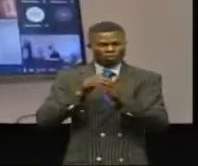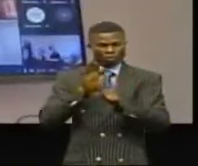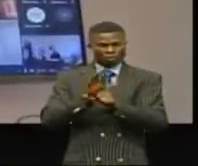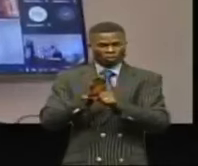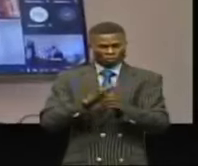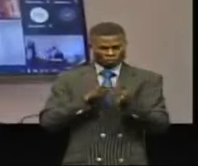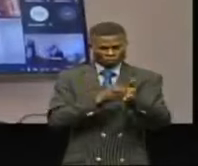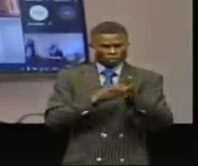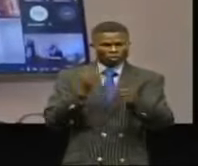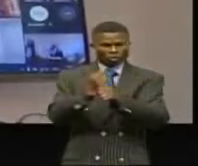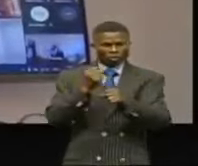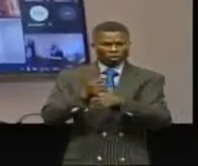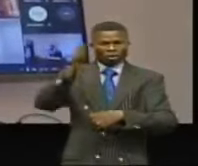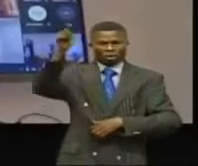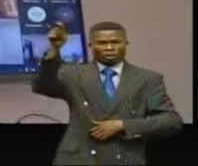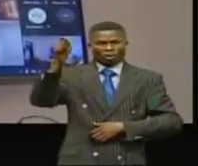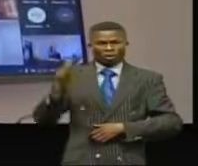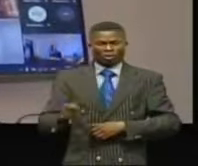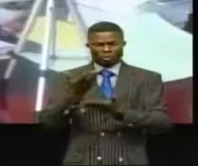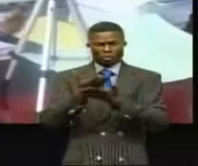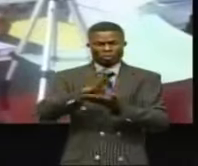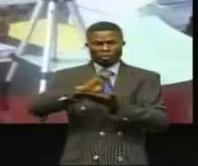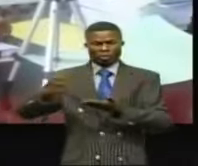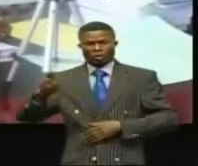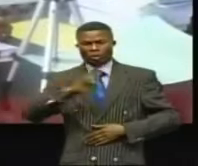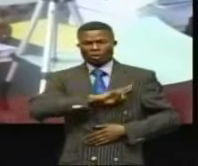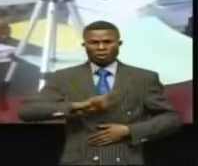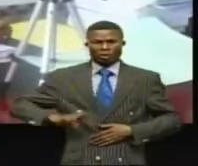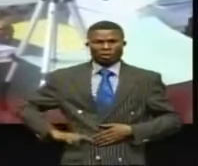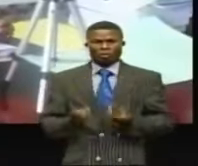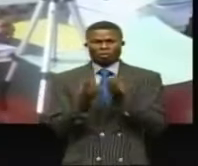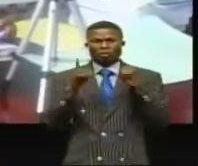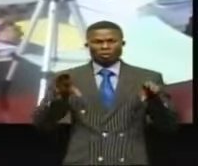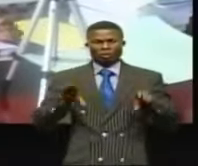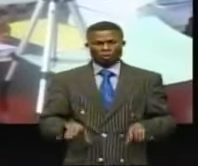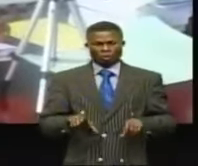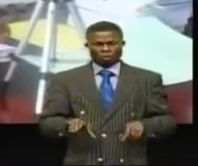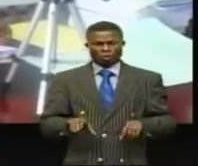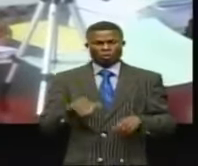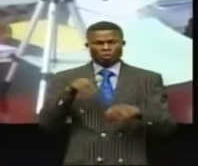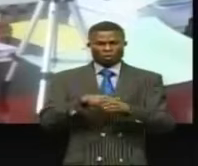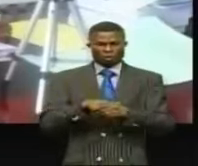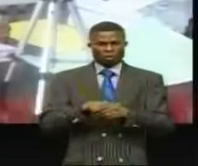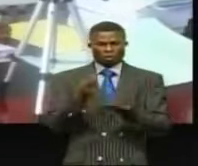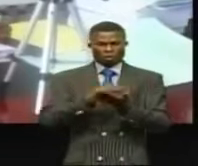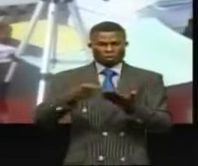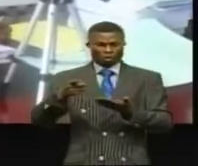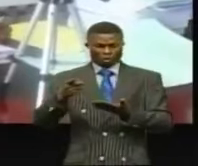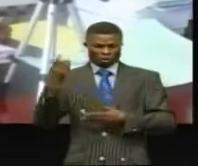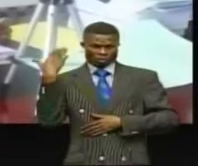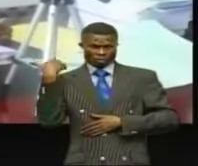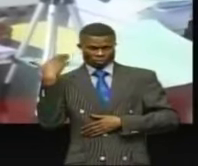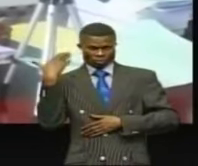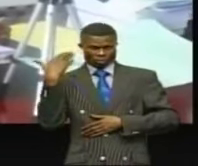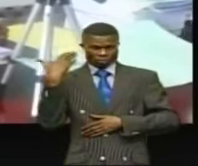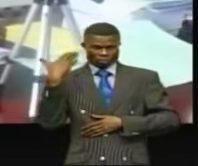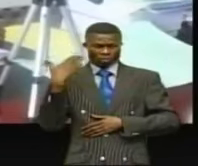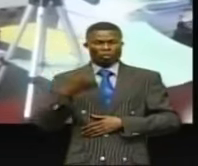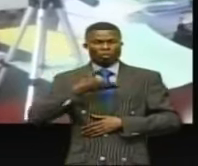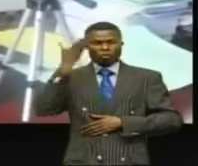des opérations militaires à l'est de la République démocratique du Congo. Au cours de la semaine qui s'achève, l'état d'esprit